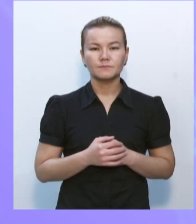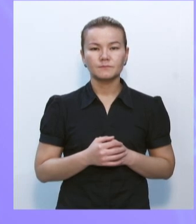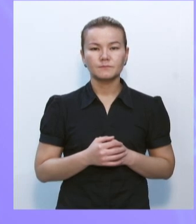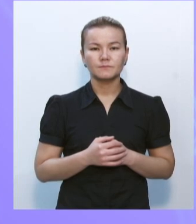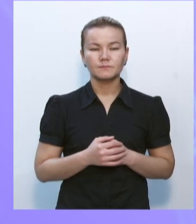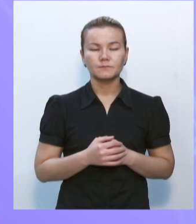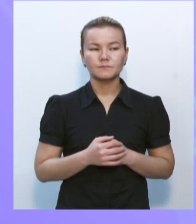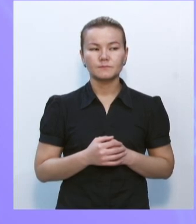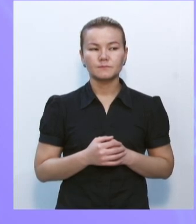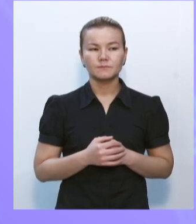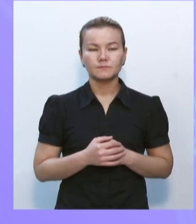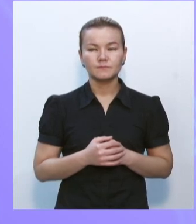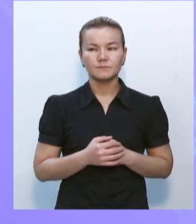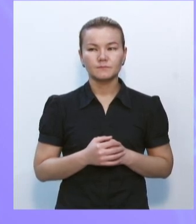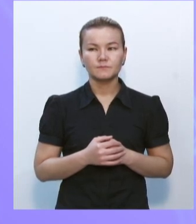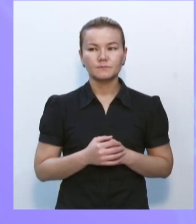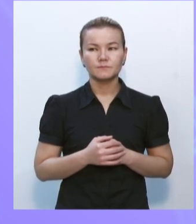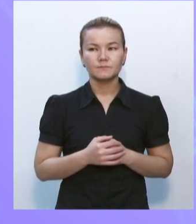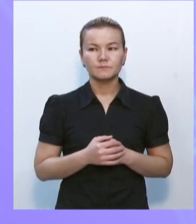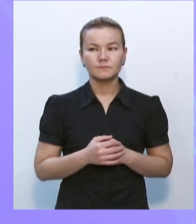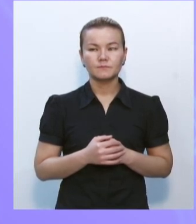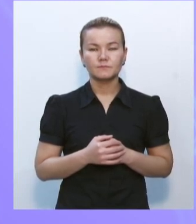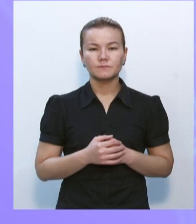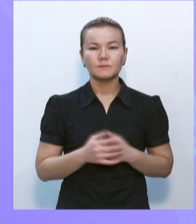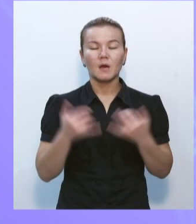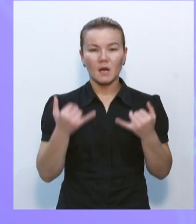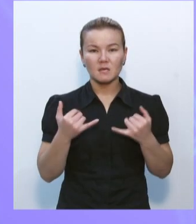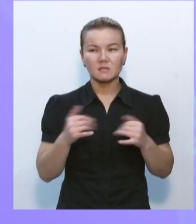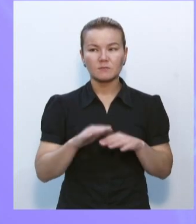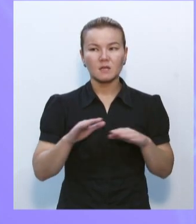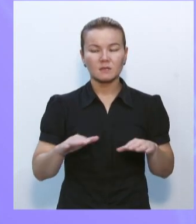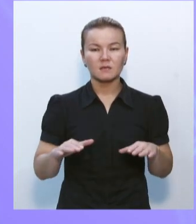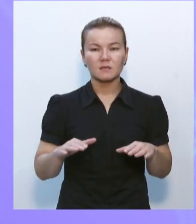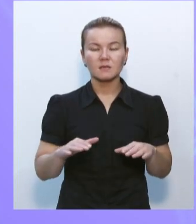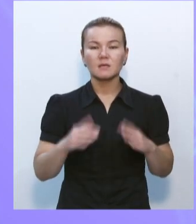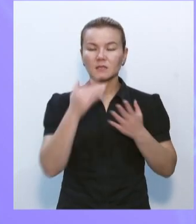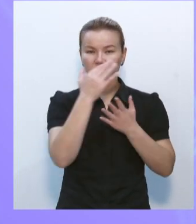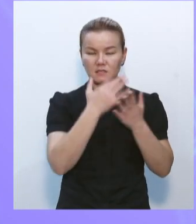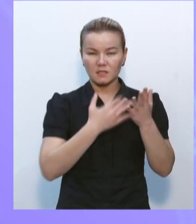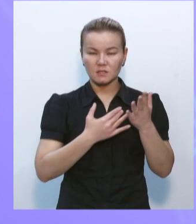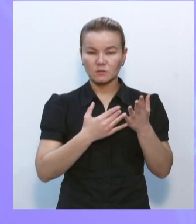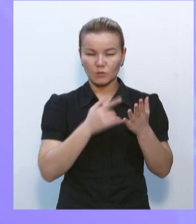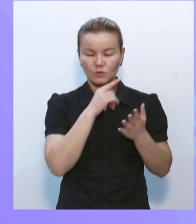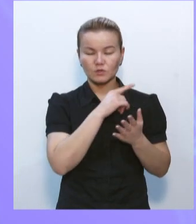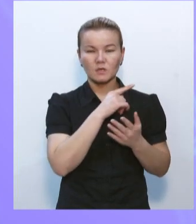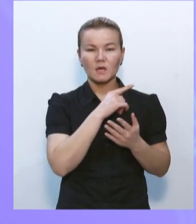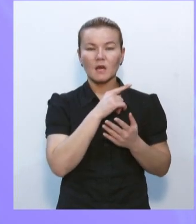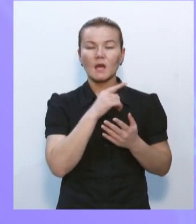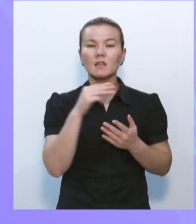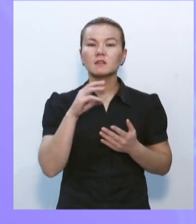Азыр балдар, tekst boyunca